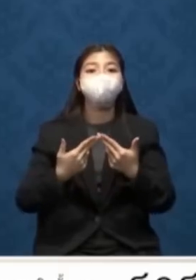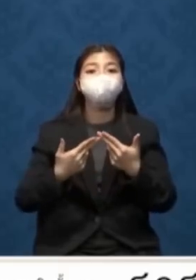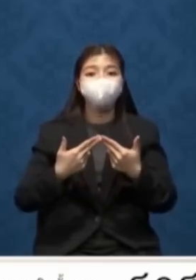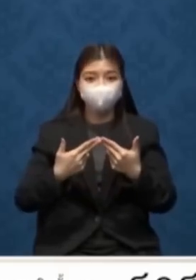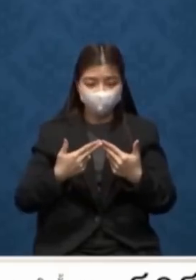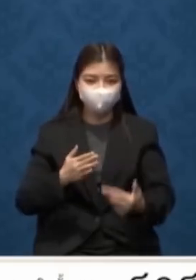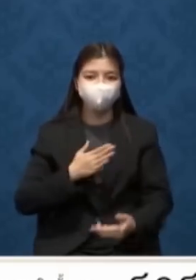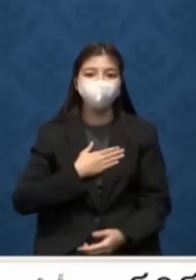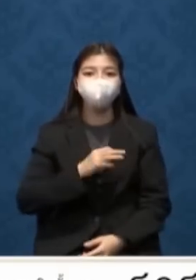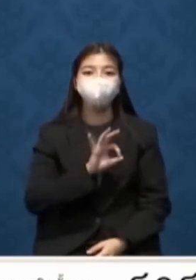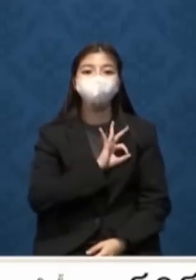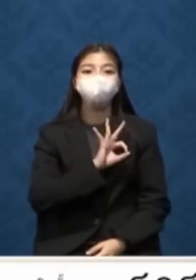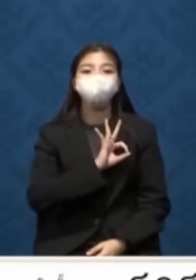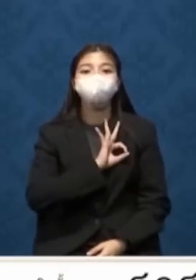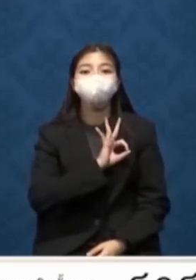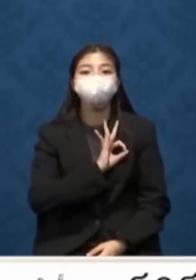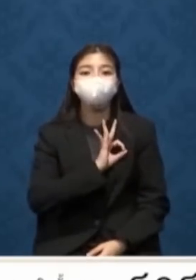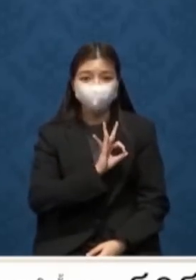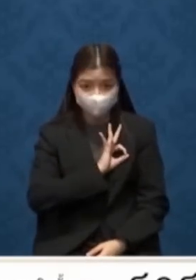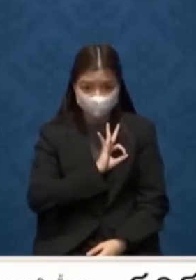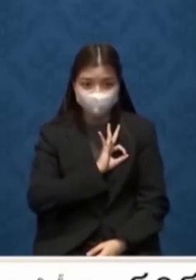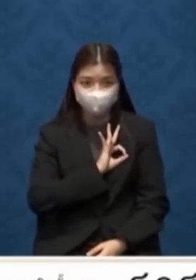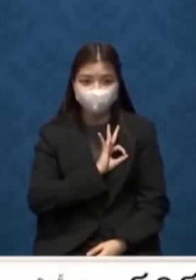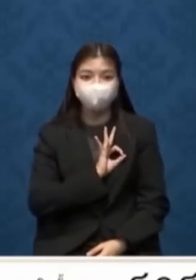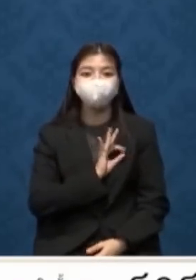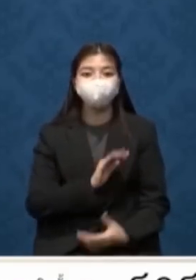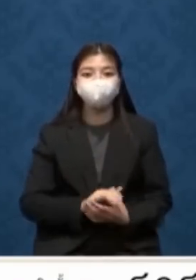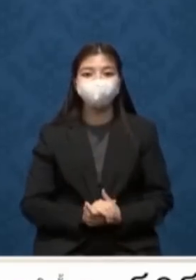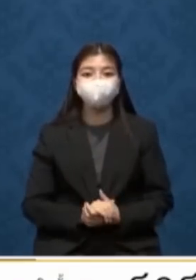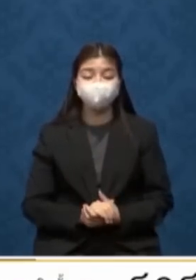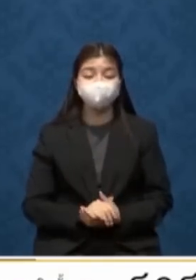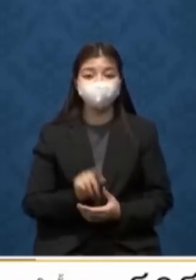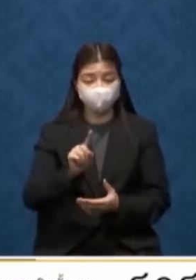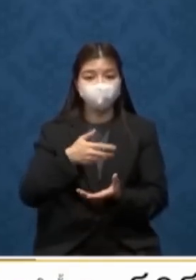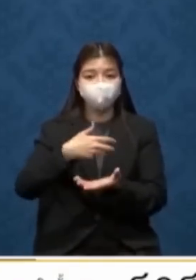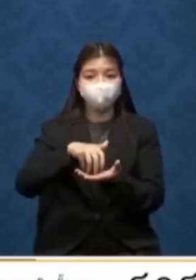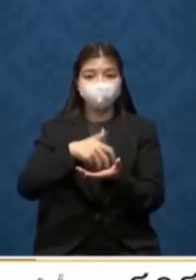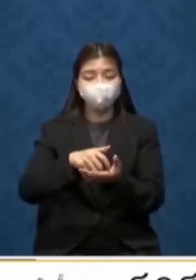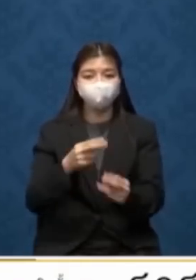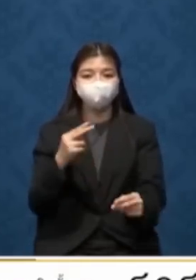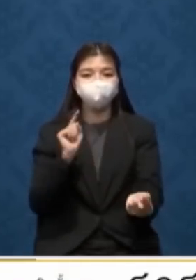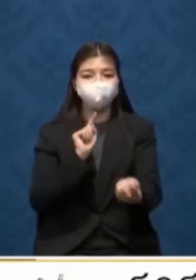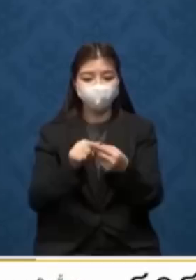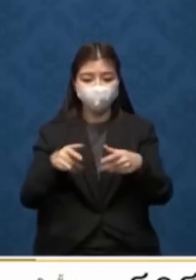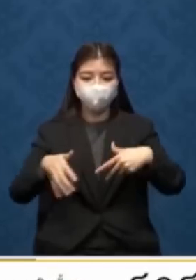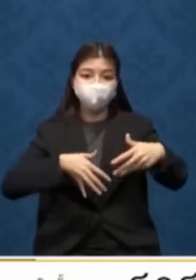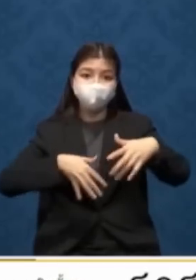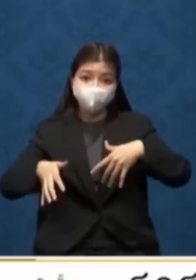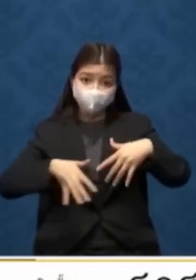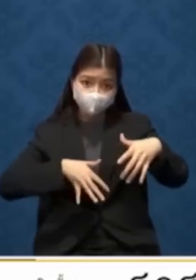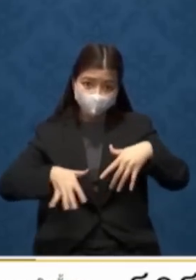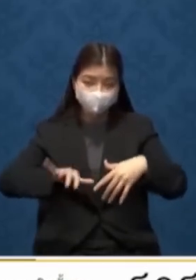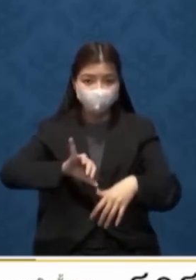คนะครับซึ่งการที่ท่านพูดเป็นการกล่าวหาทำให้พี่น้องประชาชนเนี่ย